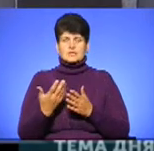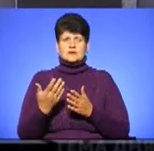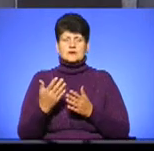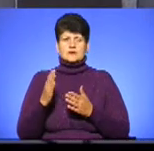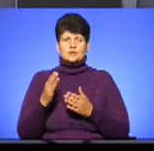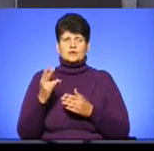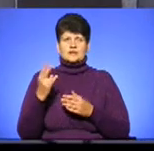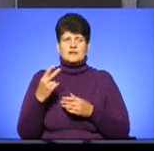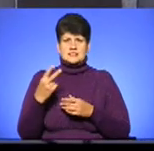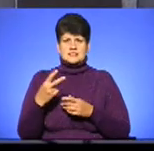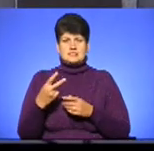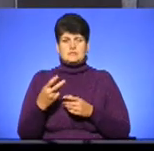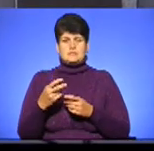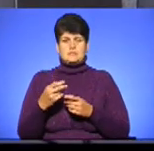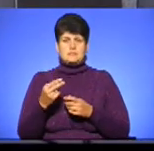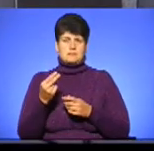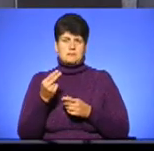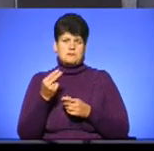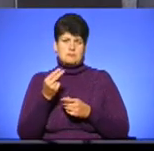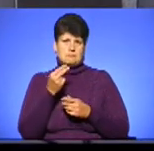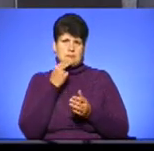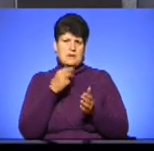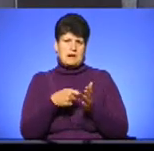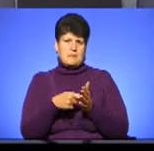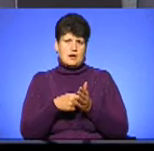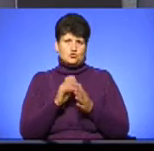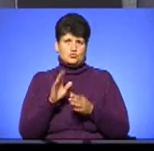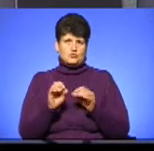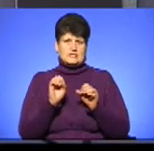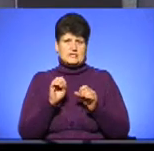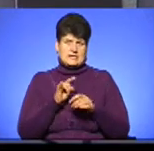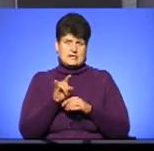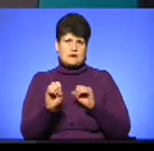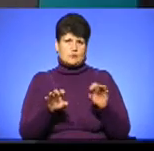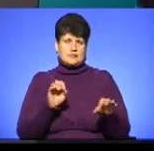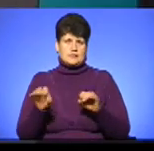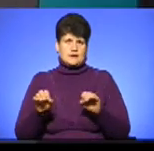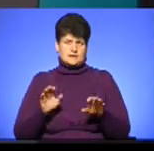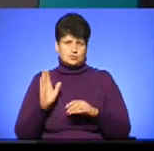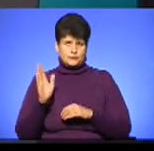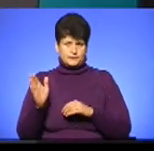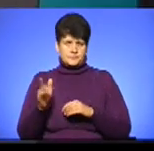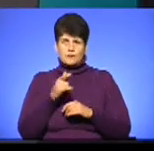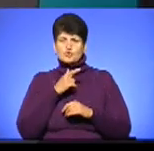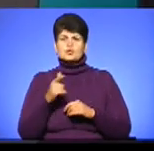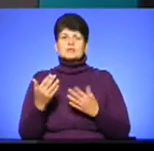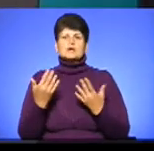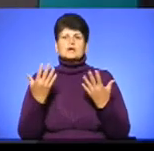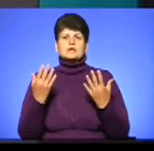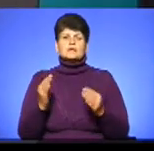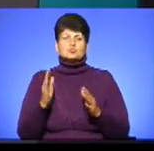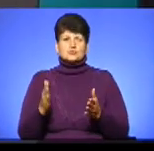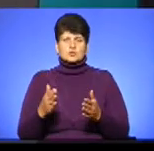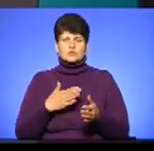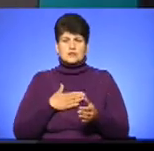кілометр 20 приманок розкидатися. Це з літака прямо, це точно розраховано буде. І впродовж кількох днів це буде відбуватися? В